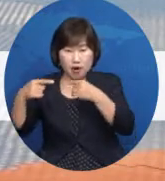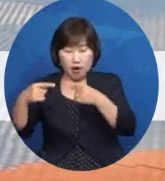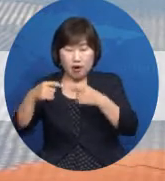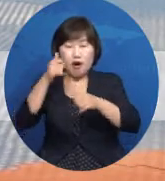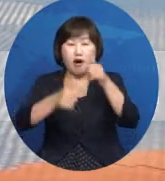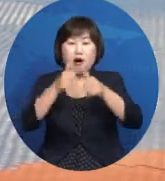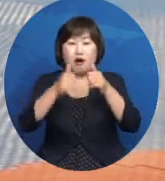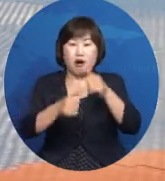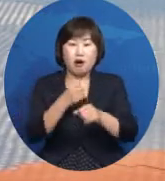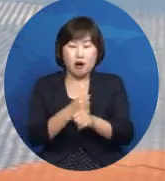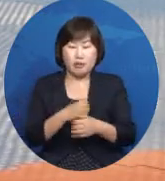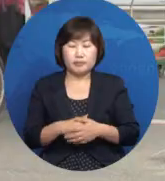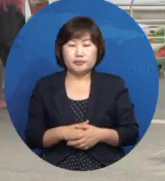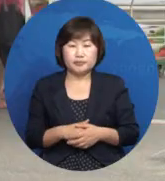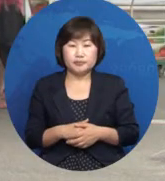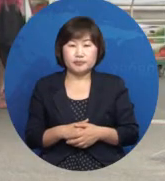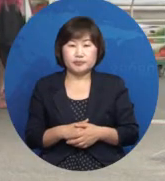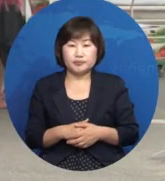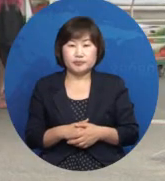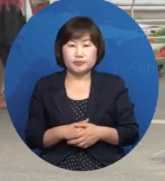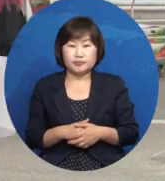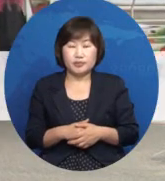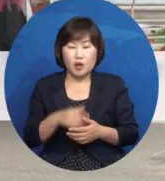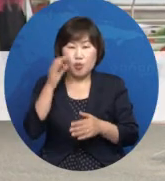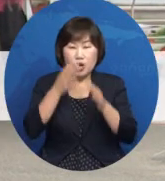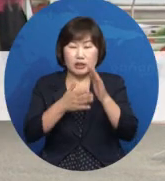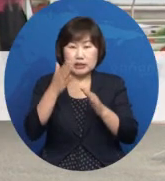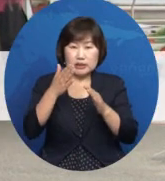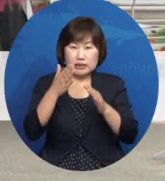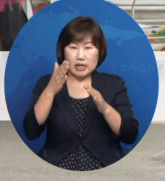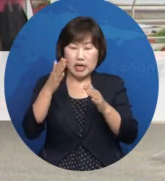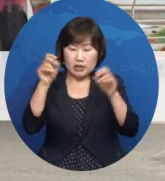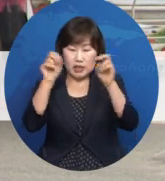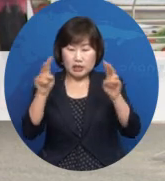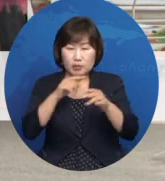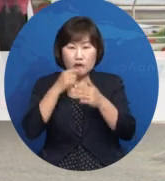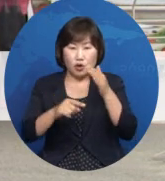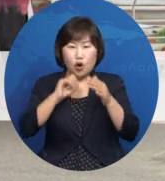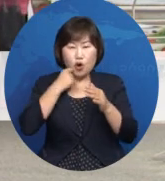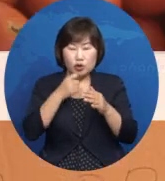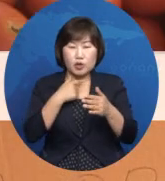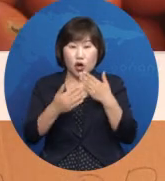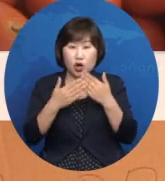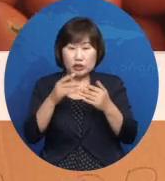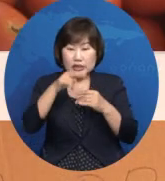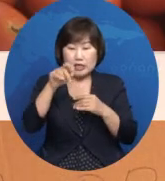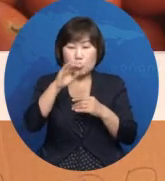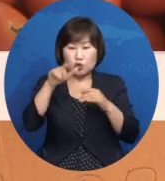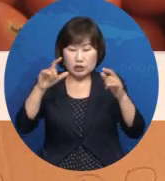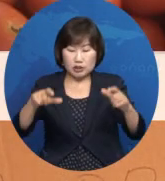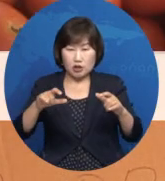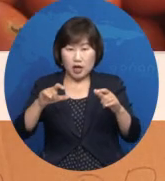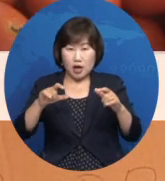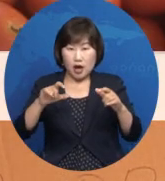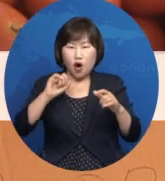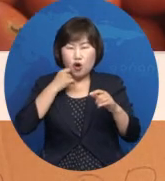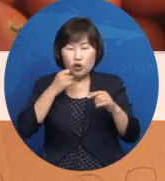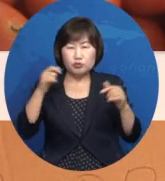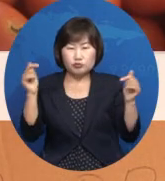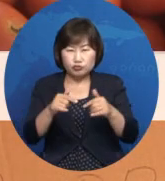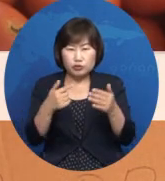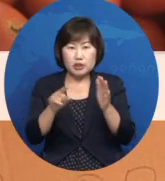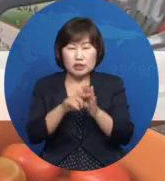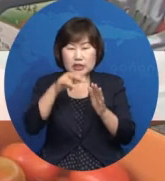경연을 펼칠 예정입니다. 포항시가 낙뢰 피해로 어려움을 겪고 있는 상옥 지역 농가의 어려움을 덜어주기 위해